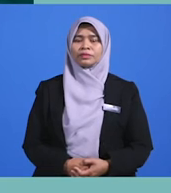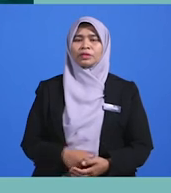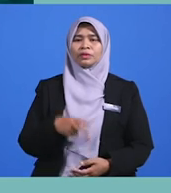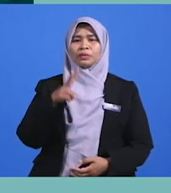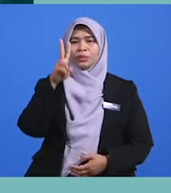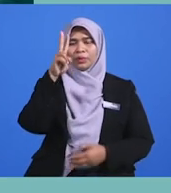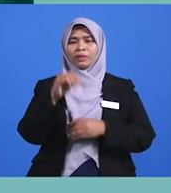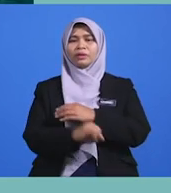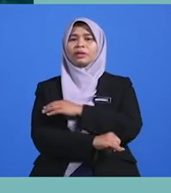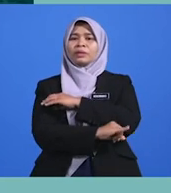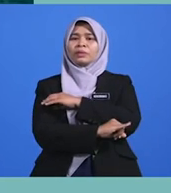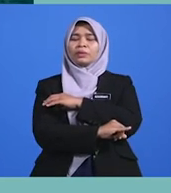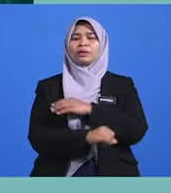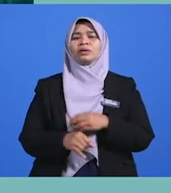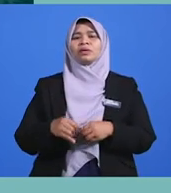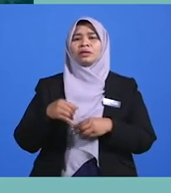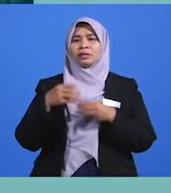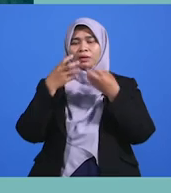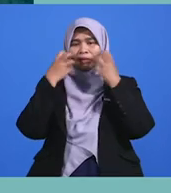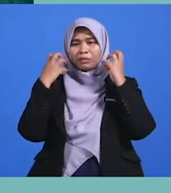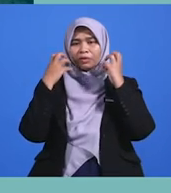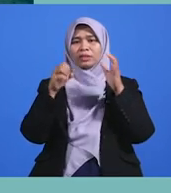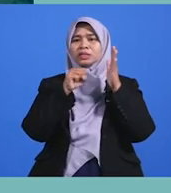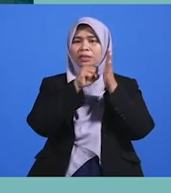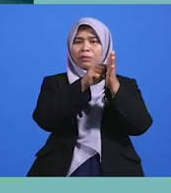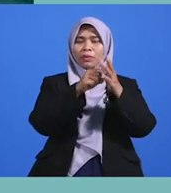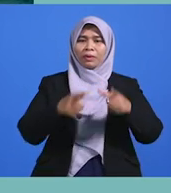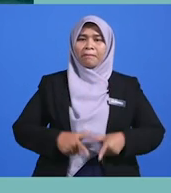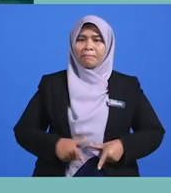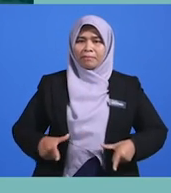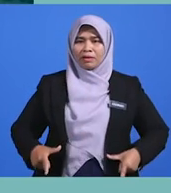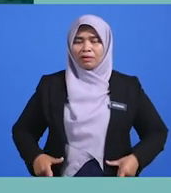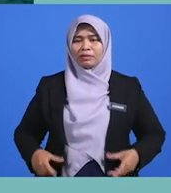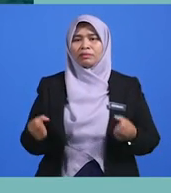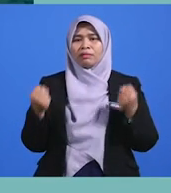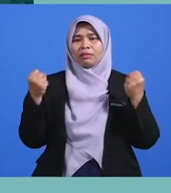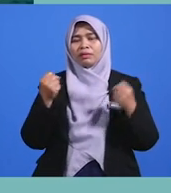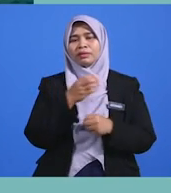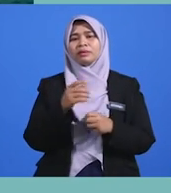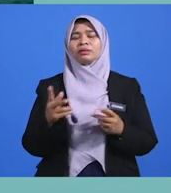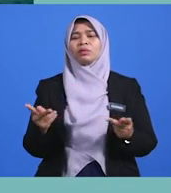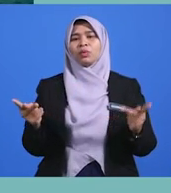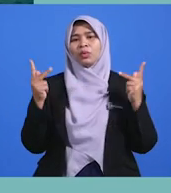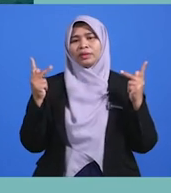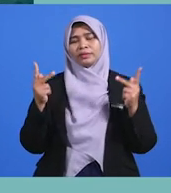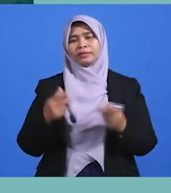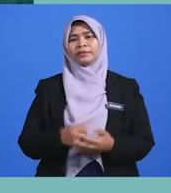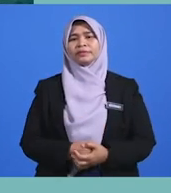Dua ekor harimau juga merupakan simbol keberanian, kegagahan dan kekuatan.